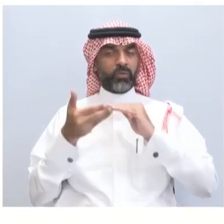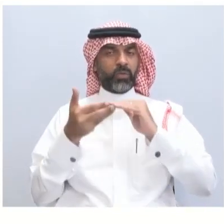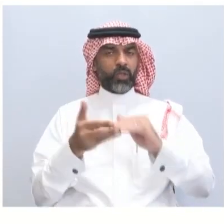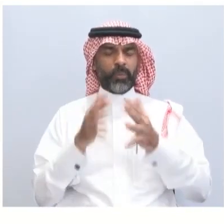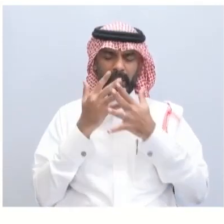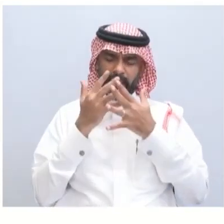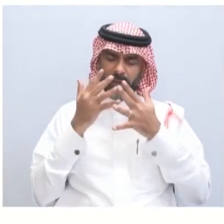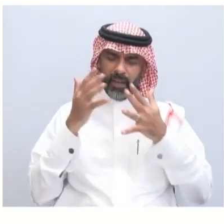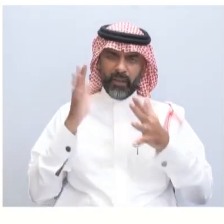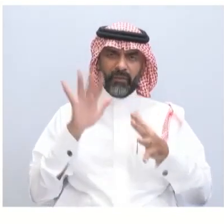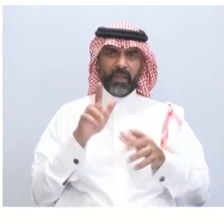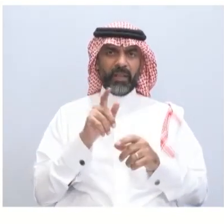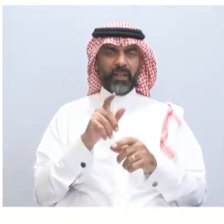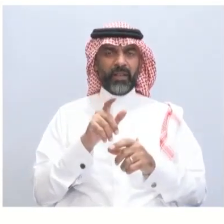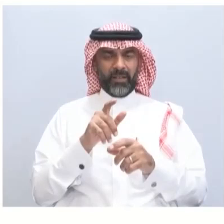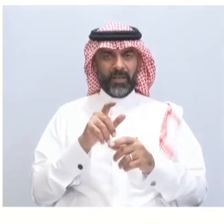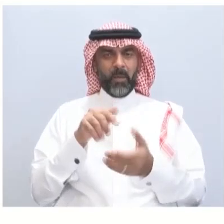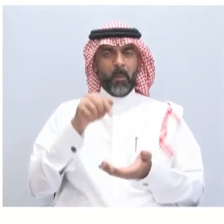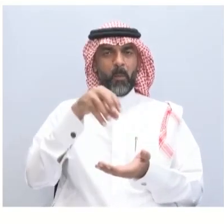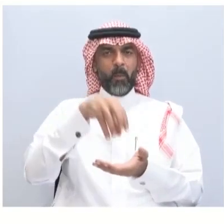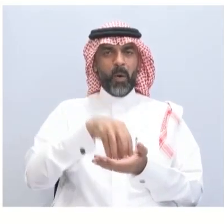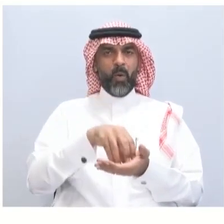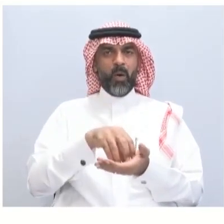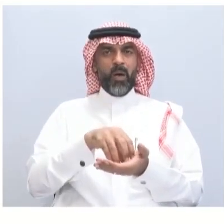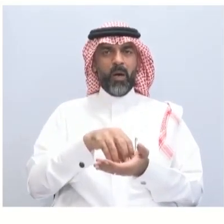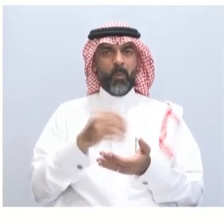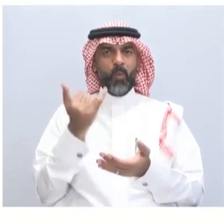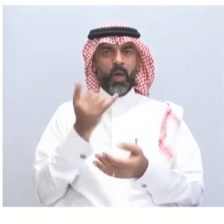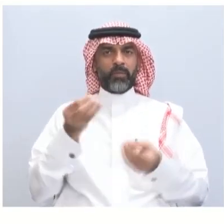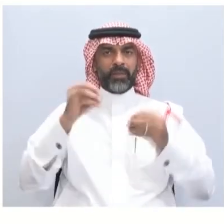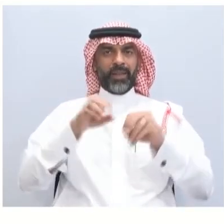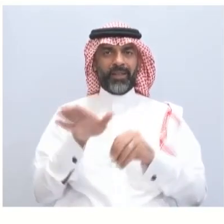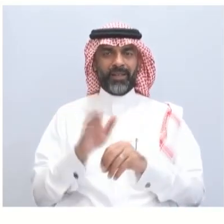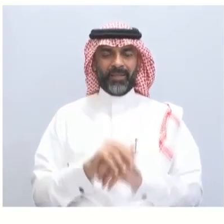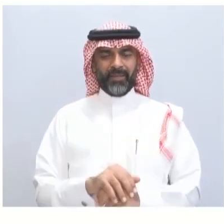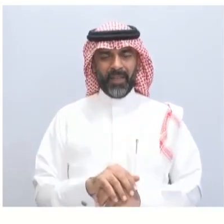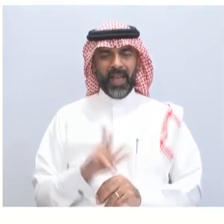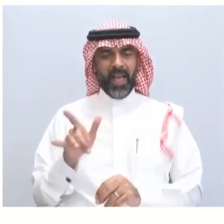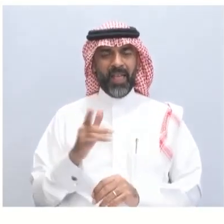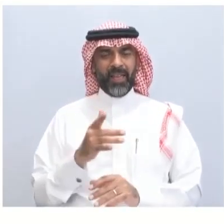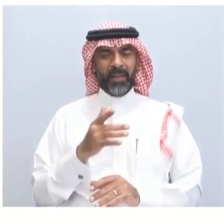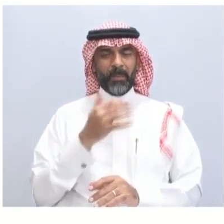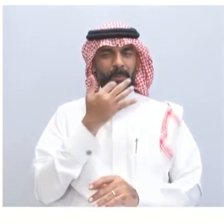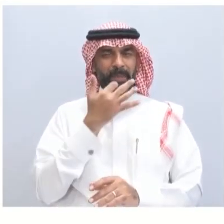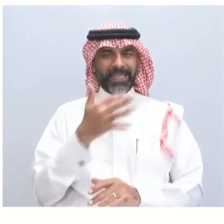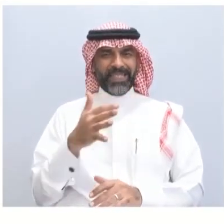تكو وين موقع شبه الجزيره العربيه الاستثنائي ومكانتها حيث سهل